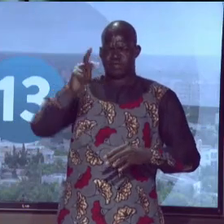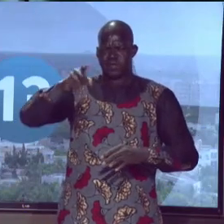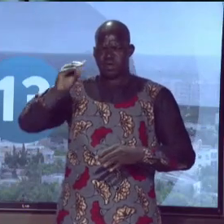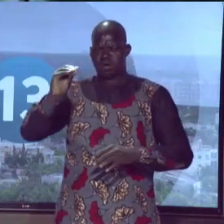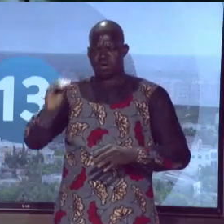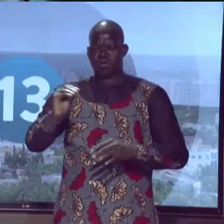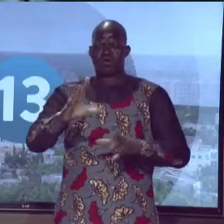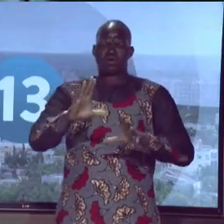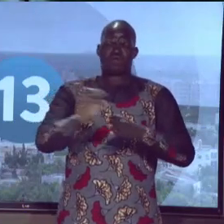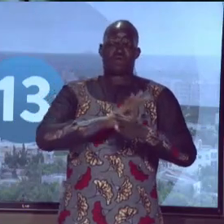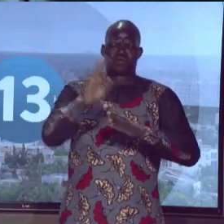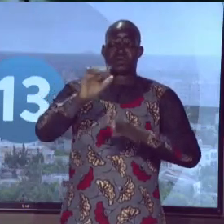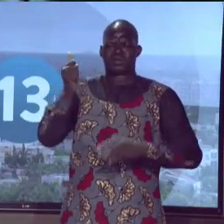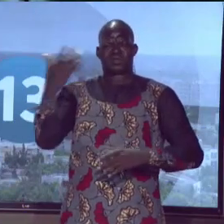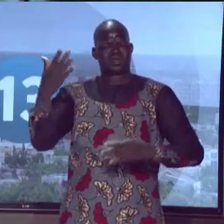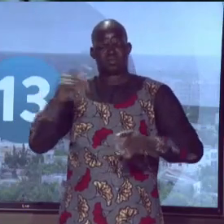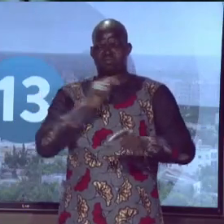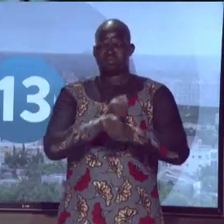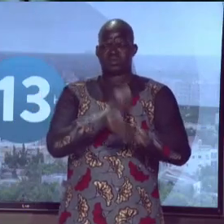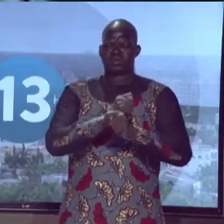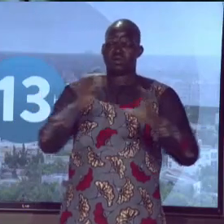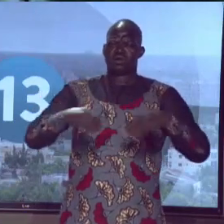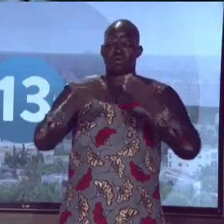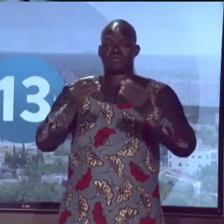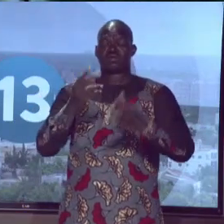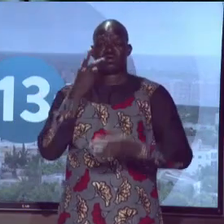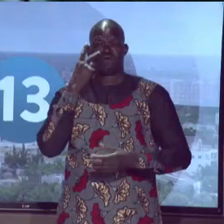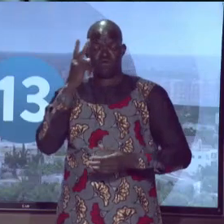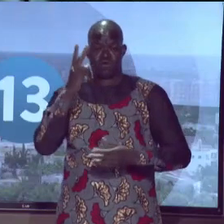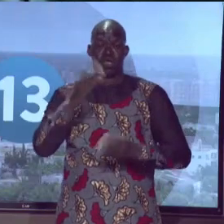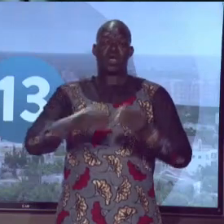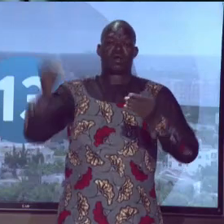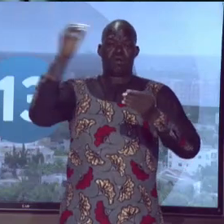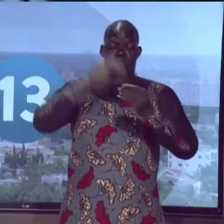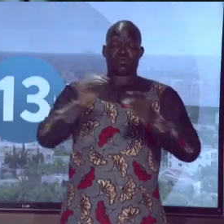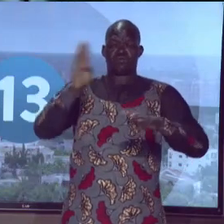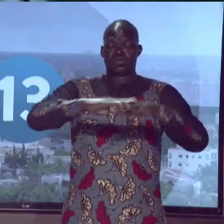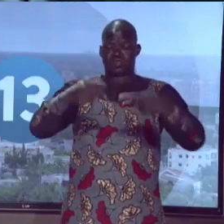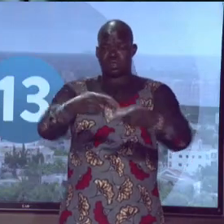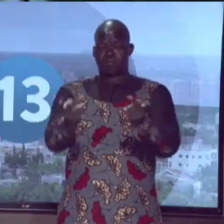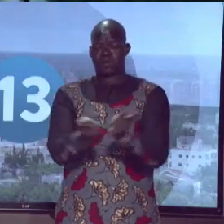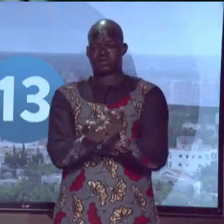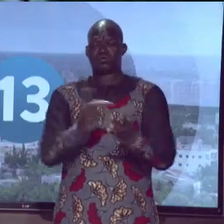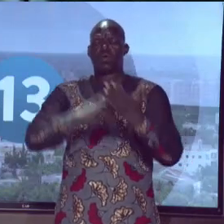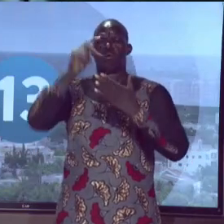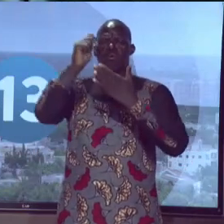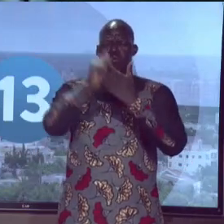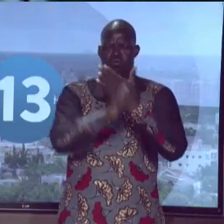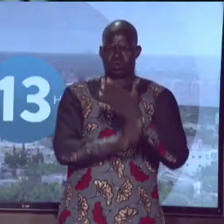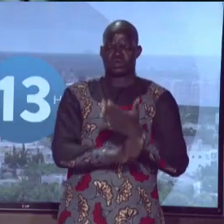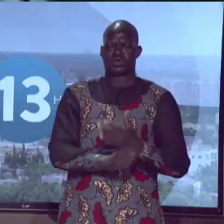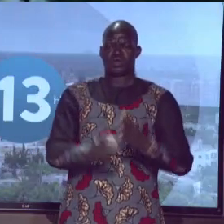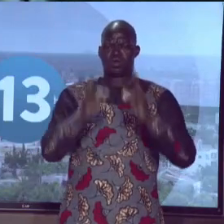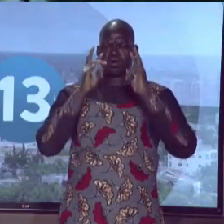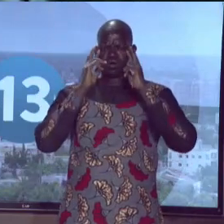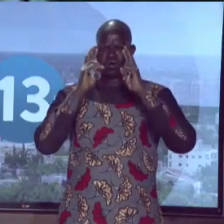forme dans une quinzaine de métiers, une offre qui sera revue à la hausse avec la mise en œuvre du projet. Zoom sur un centre